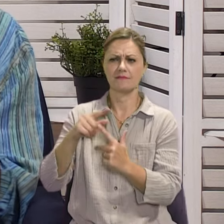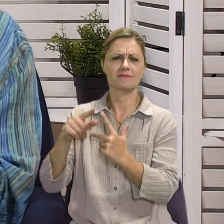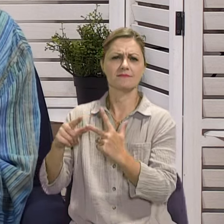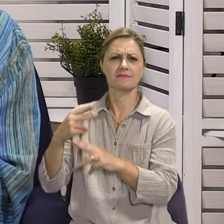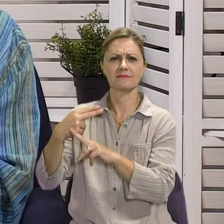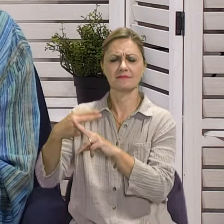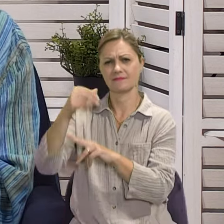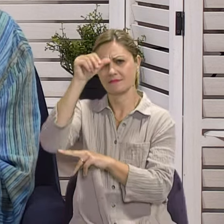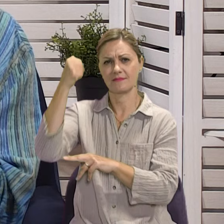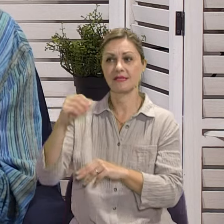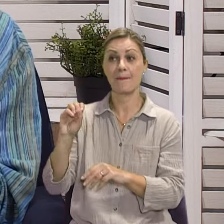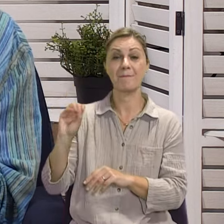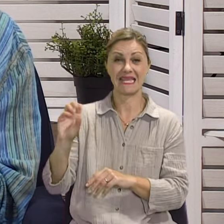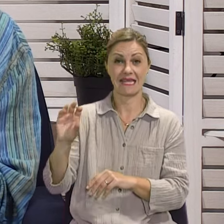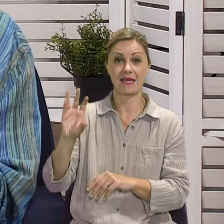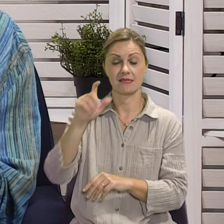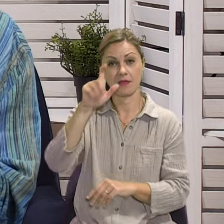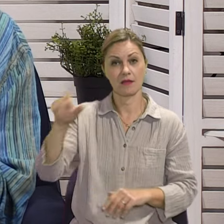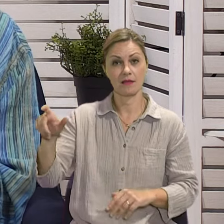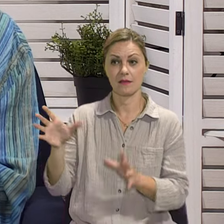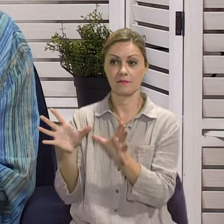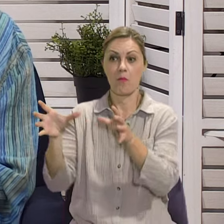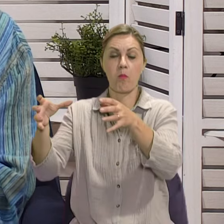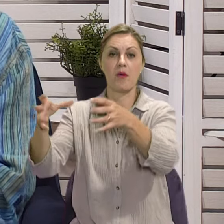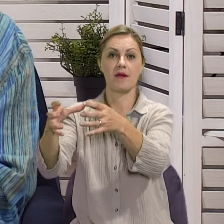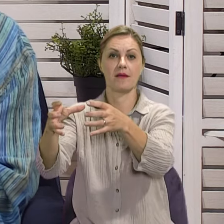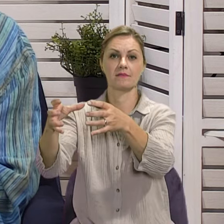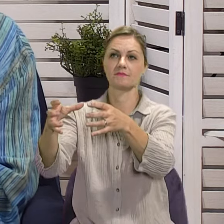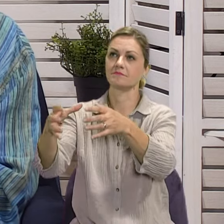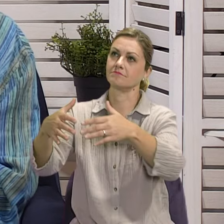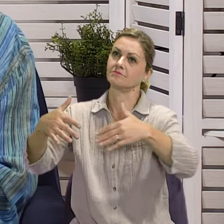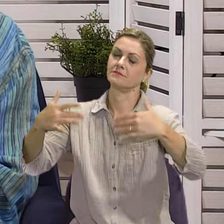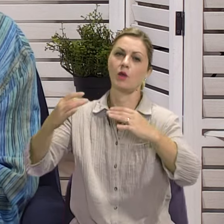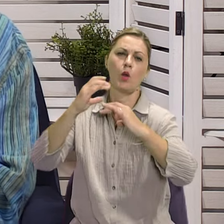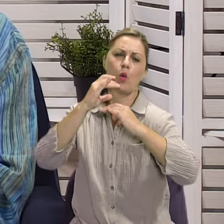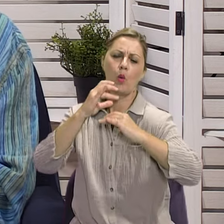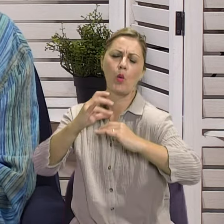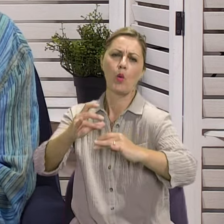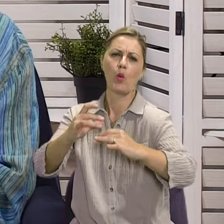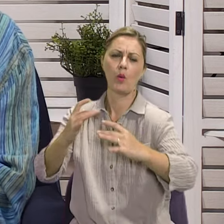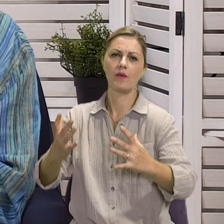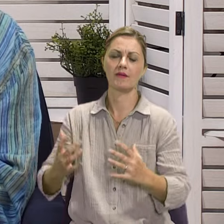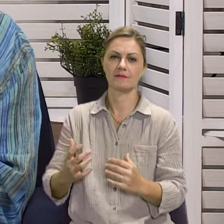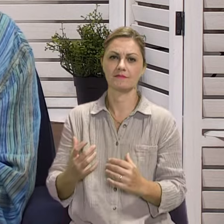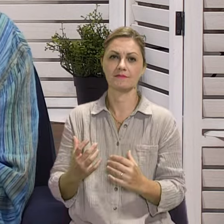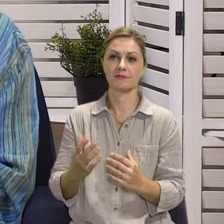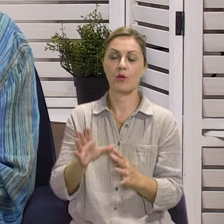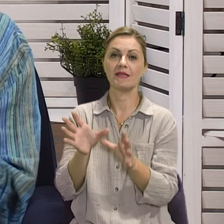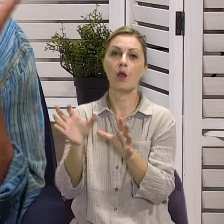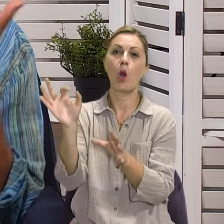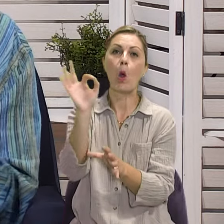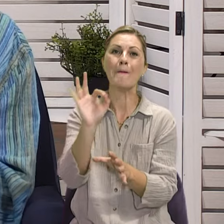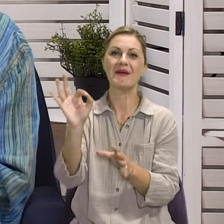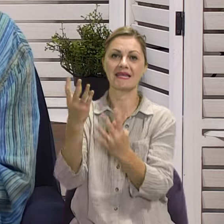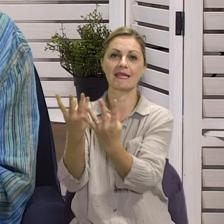kolege, njih 15 u tome sastavu, to su sve gudači, krasni gudači opernog